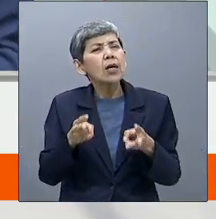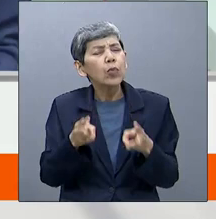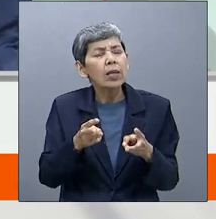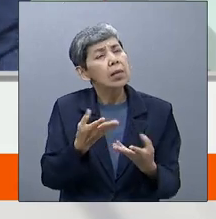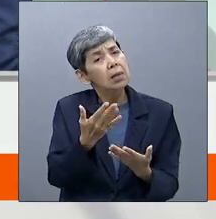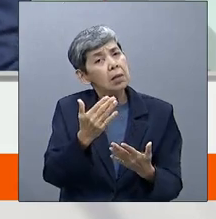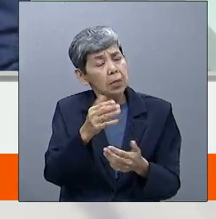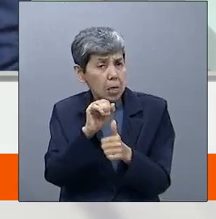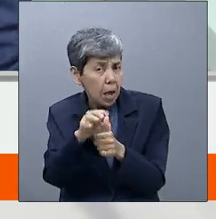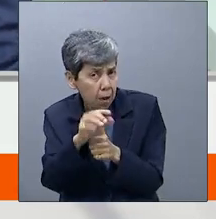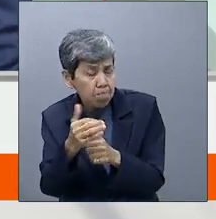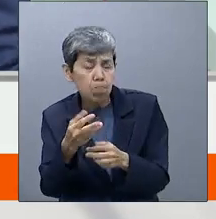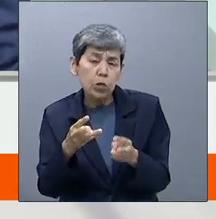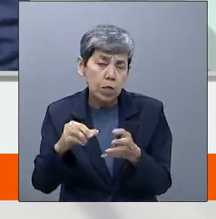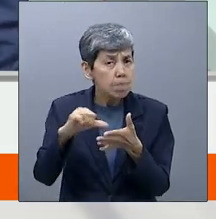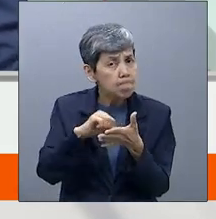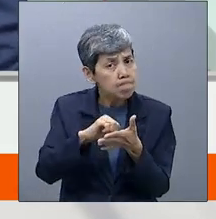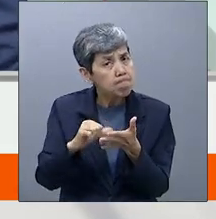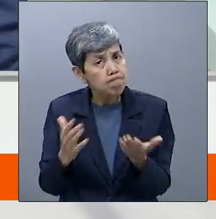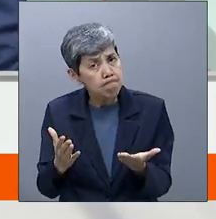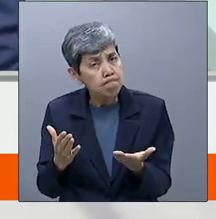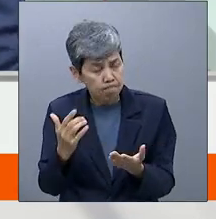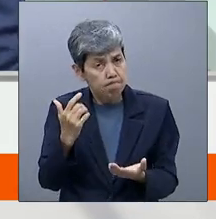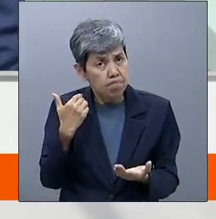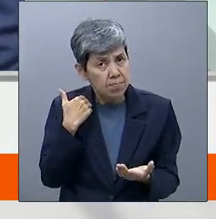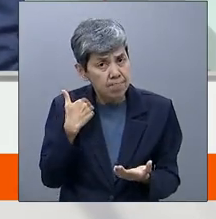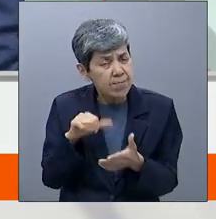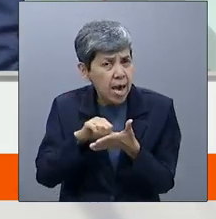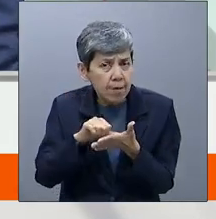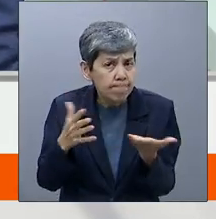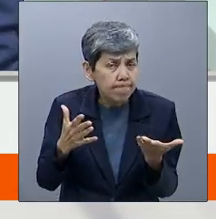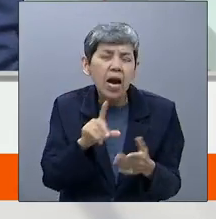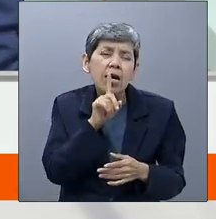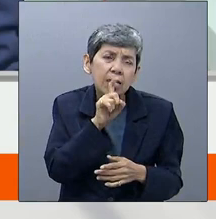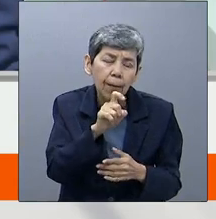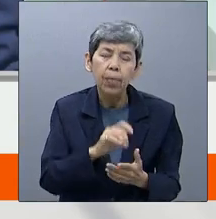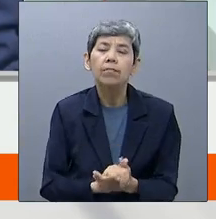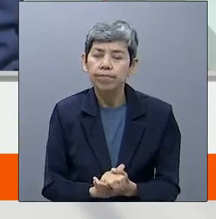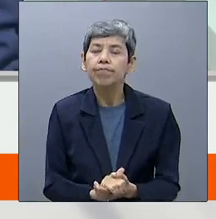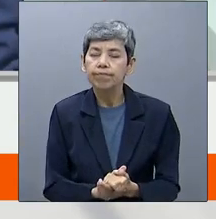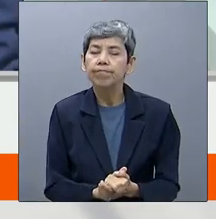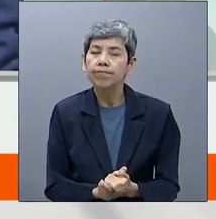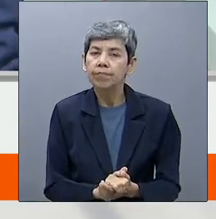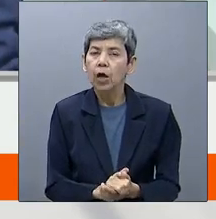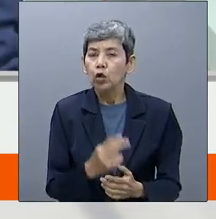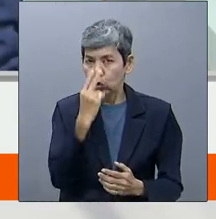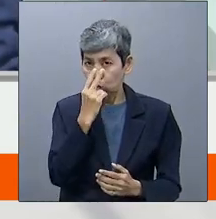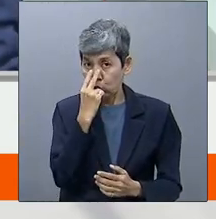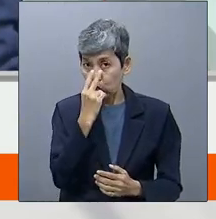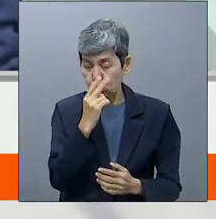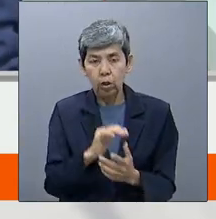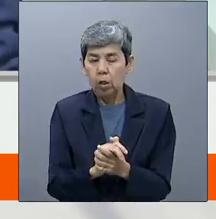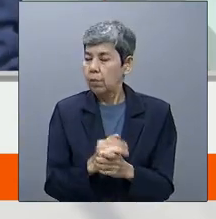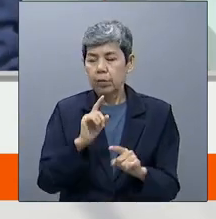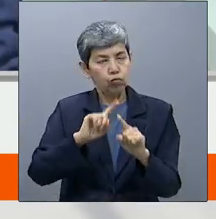แนะในการที่จะแก้ไขวิธีการในลักษณะนี้อย่างไรได้บ้างนะคะ คืออย่างนี้ฮะมันต้องแยกเป็นส